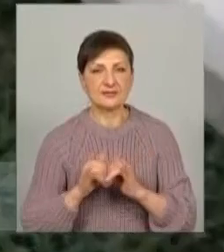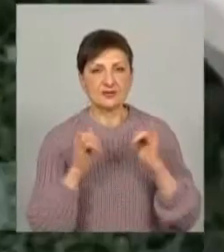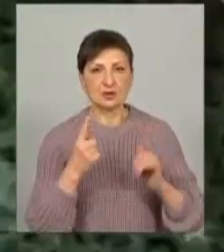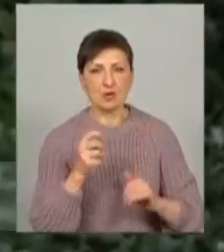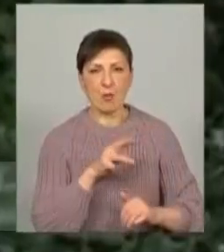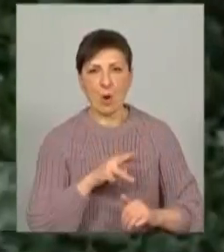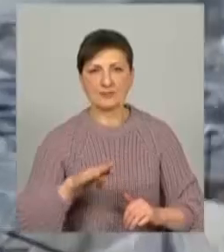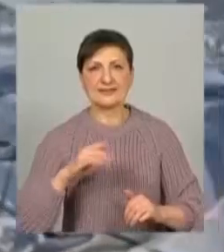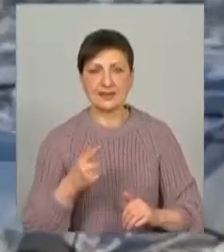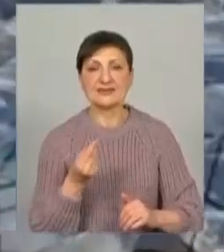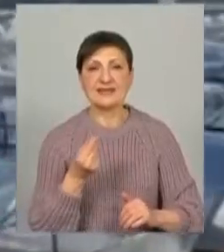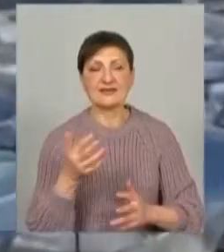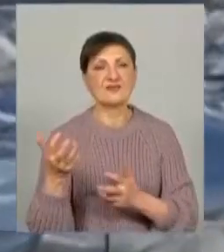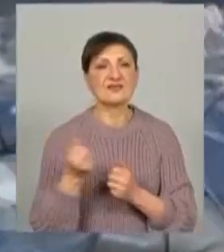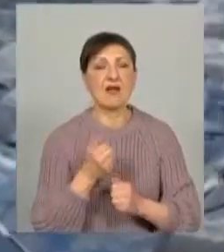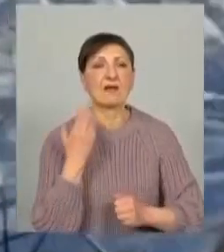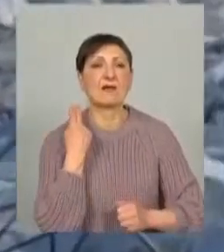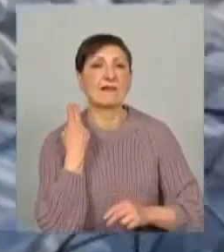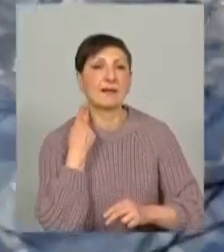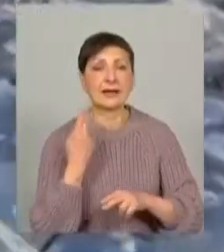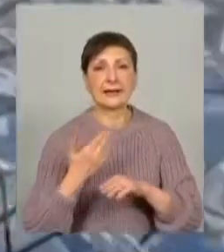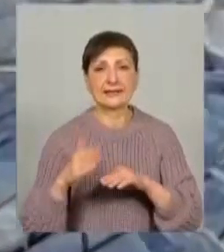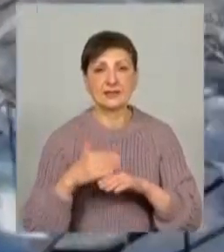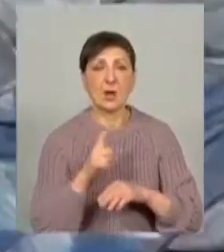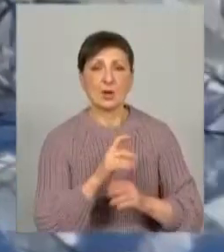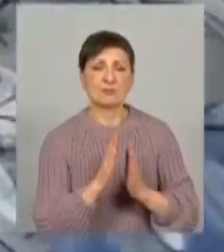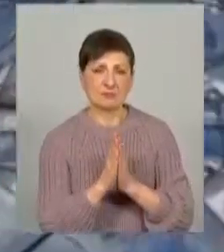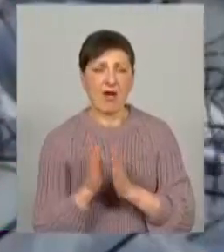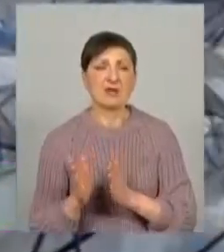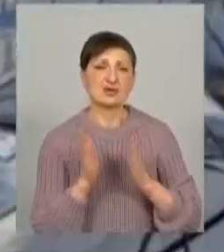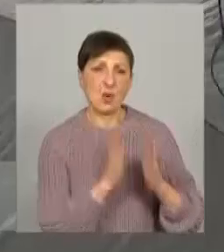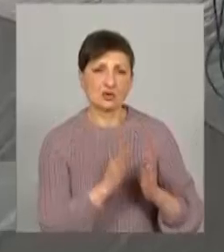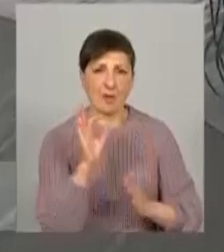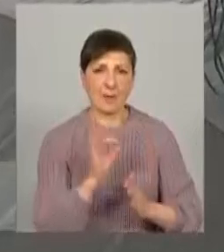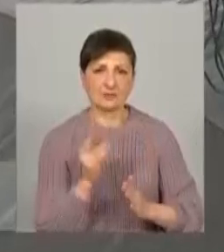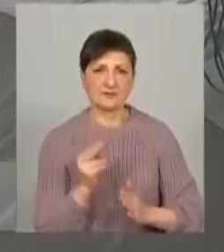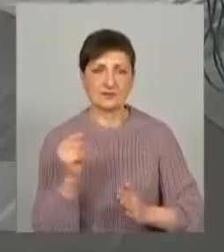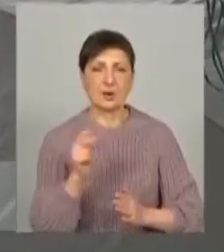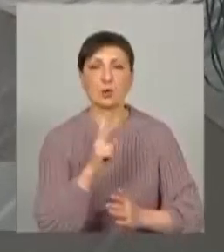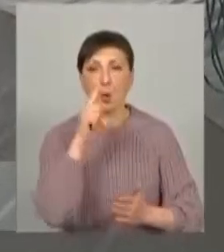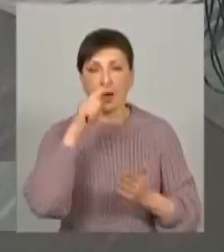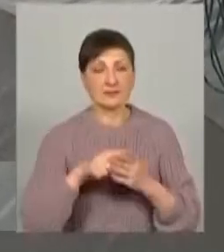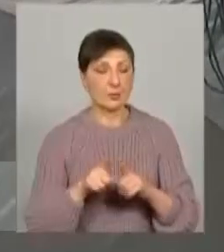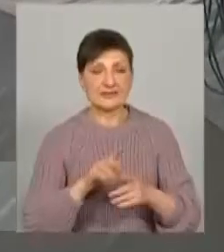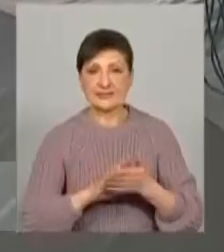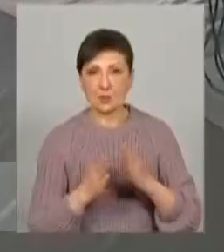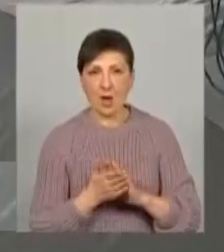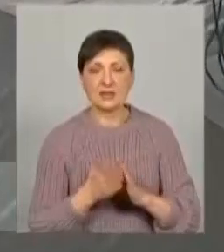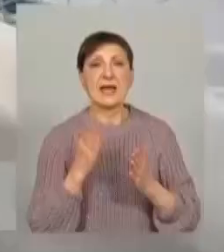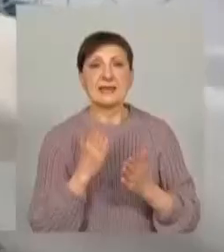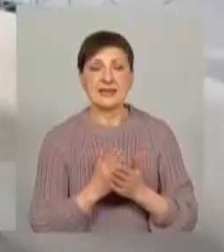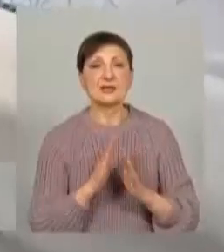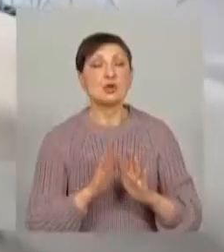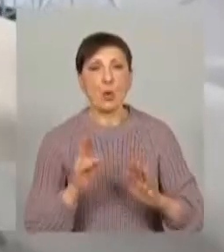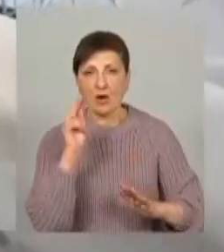100 миллионов тенге деньги на нее взяли в кредит люди просят дать им отсрочку по выплатам те кто оказался в аналогичной ситуации есть